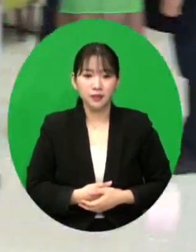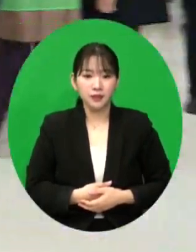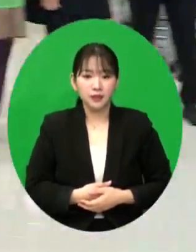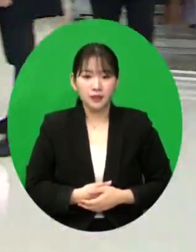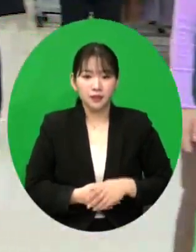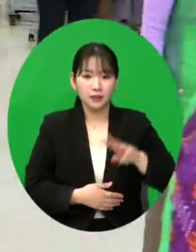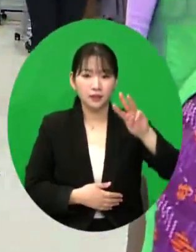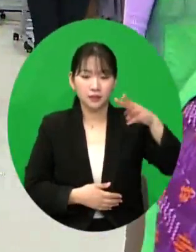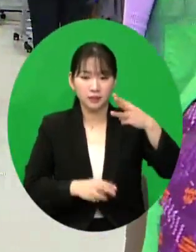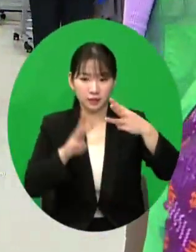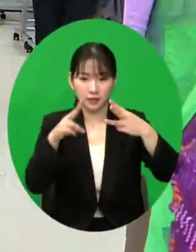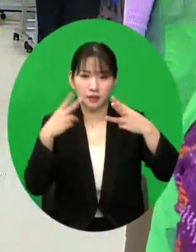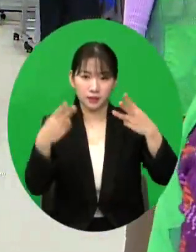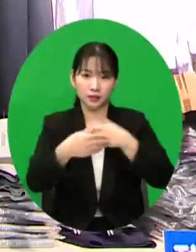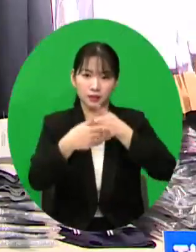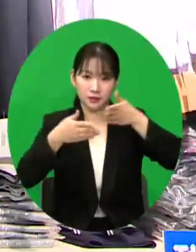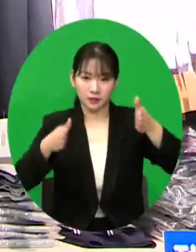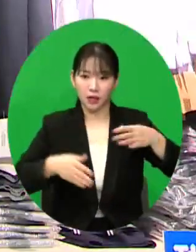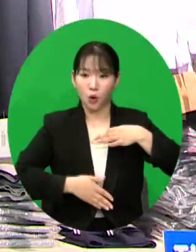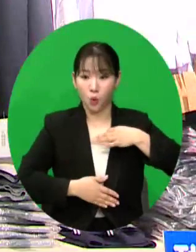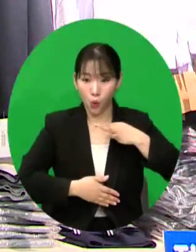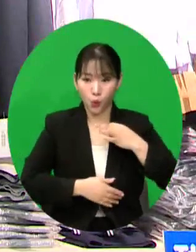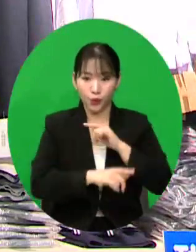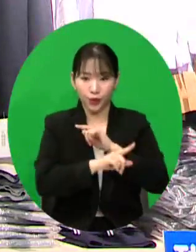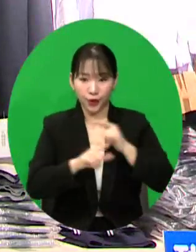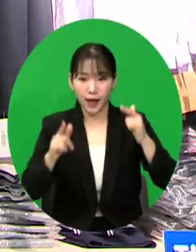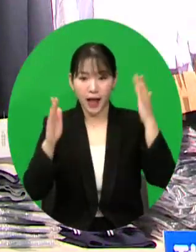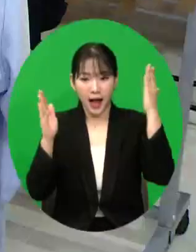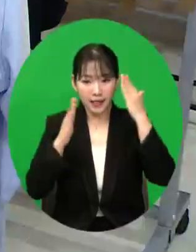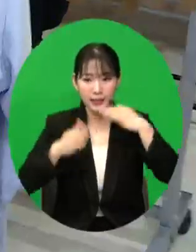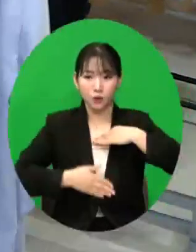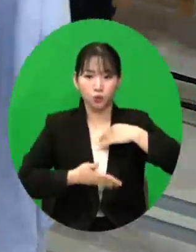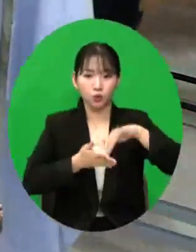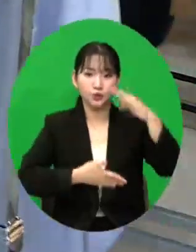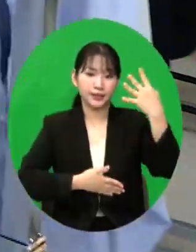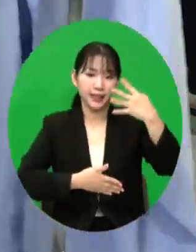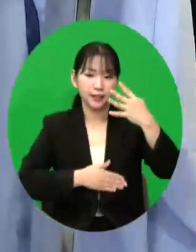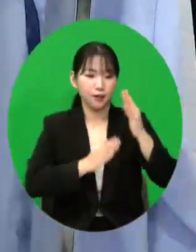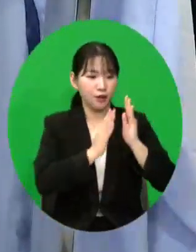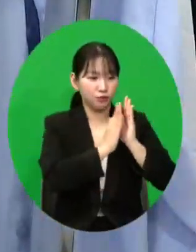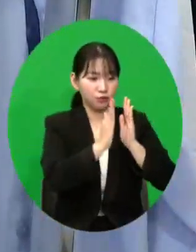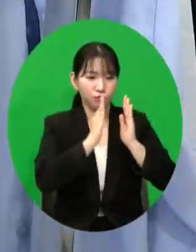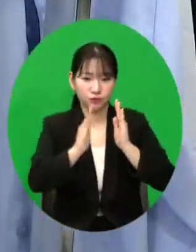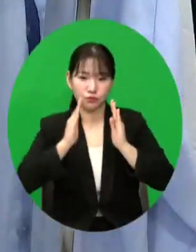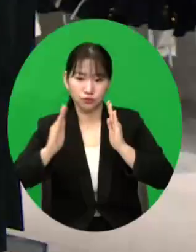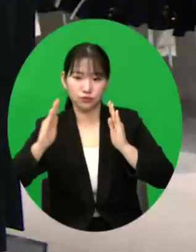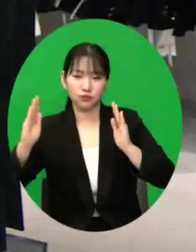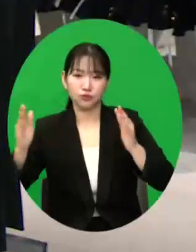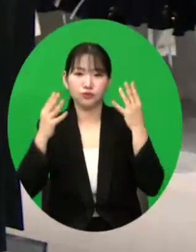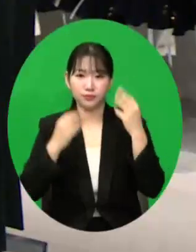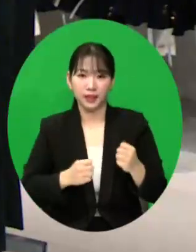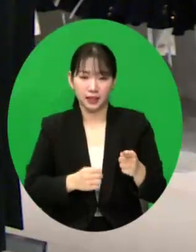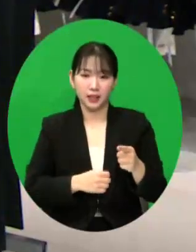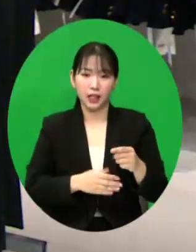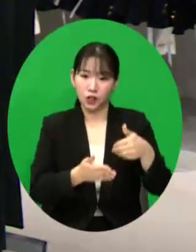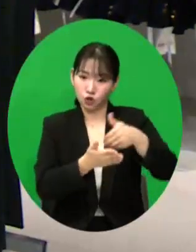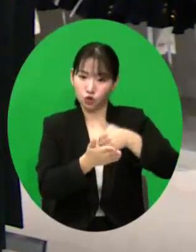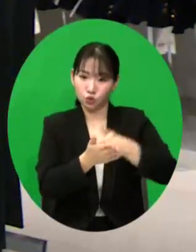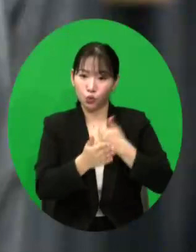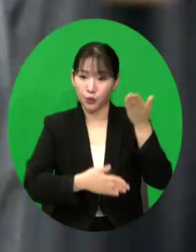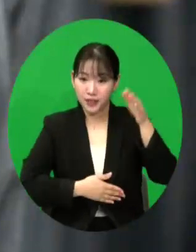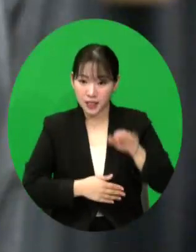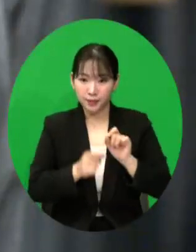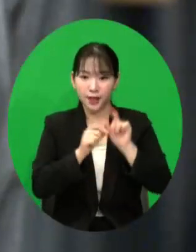약 300제곱미터 공간에 교복 등 학생복 4천여 벌이 가지런히 진열돼 있습니다. 중고